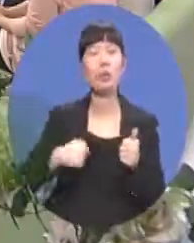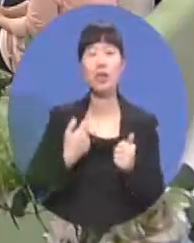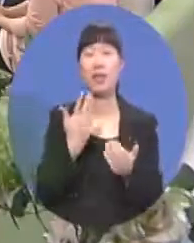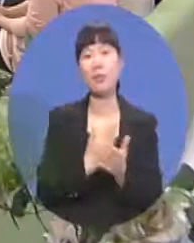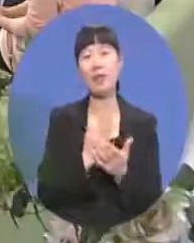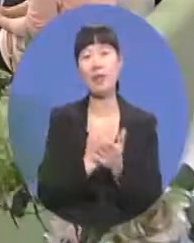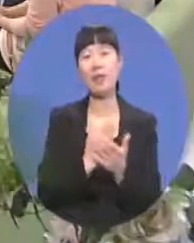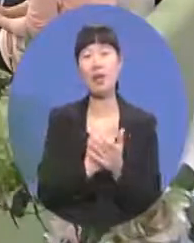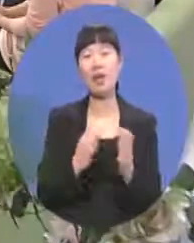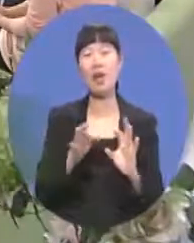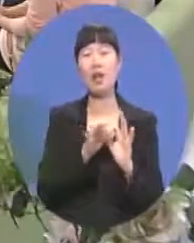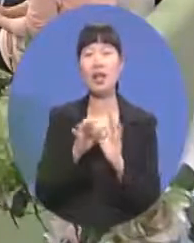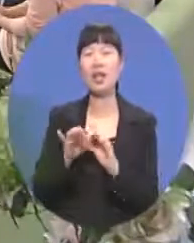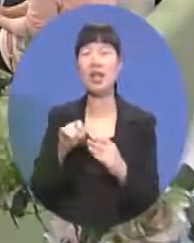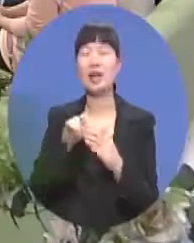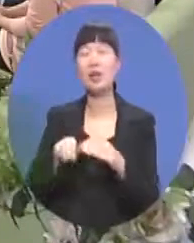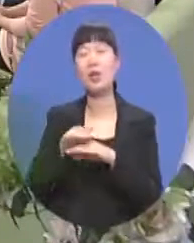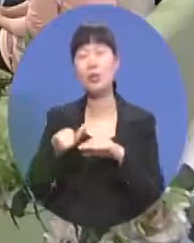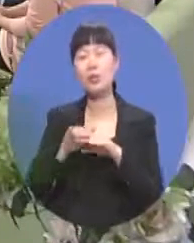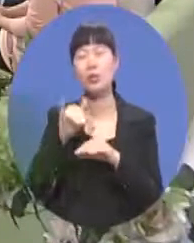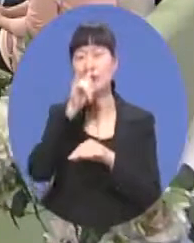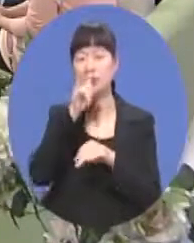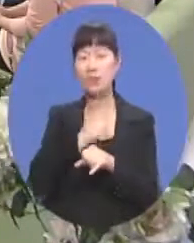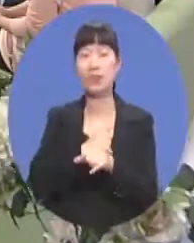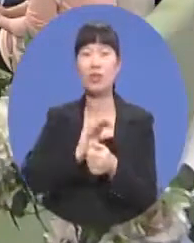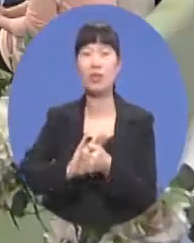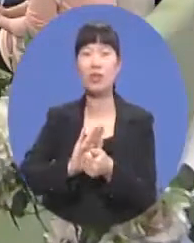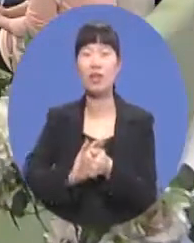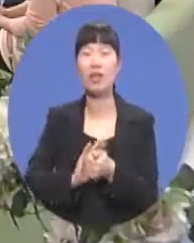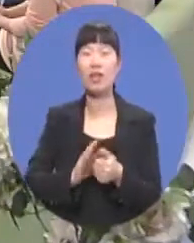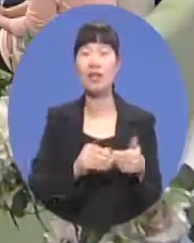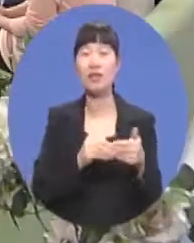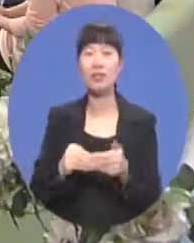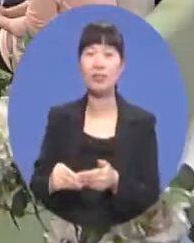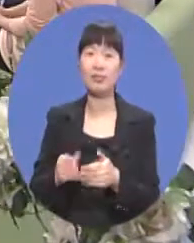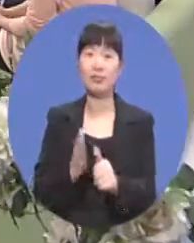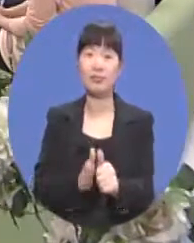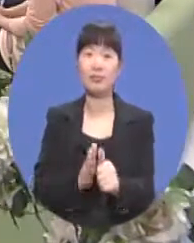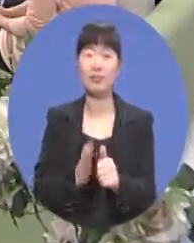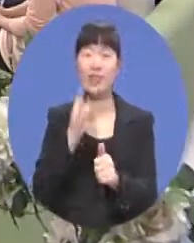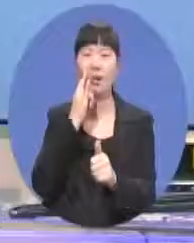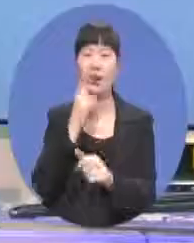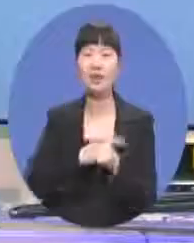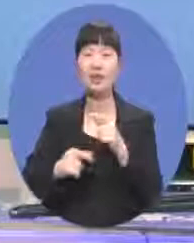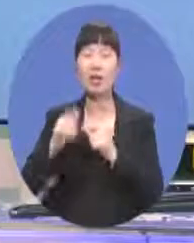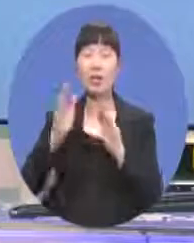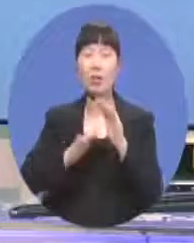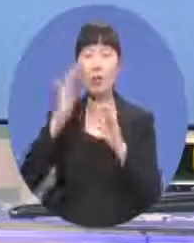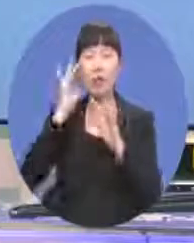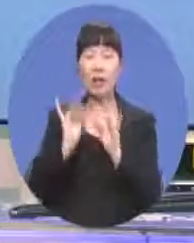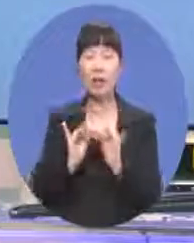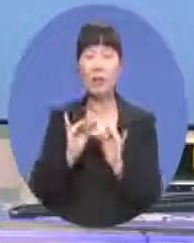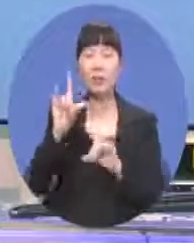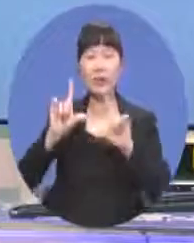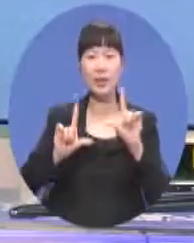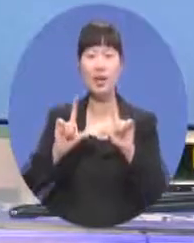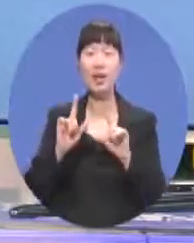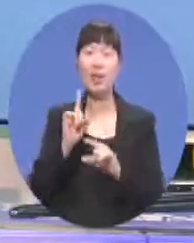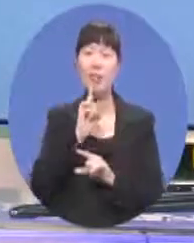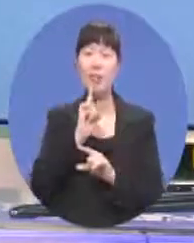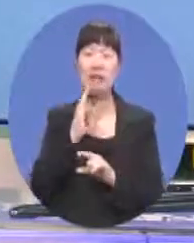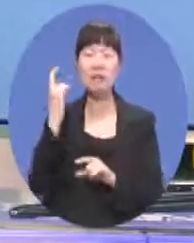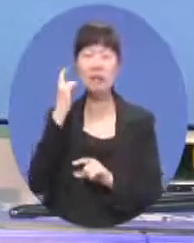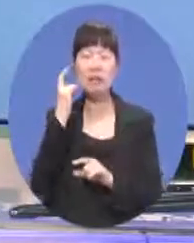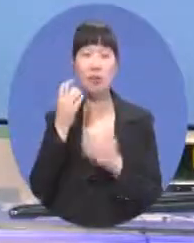말고 관계에서 할 수 있도록 네. 예, 그러니까 엄마가 이럴 땐 좀 더 공감적인 태도라든지 아니면은 조금 더 이야기를 들어주는